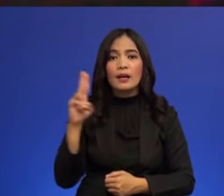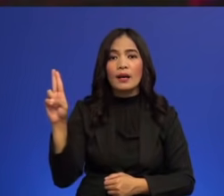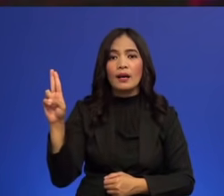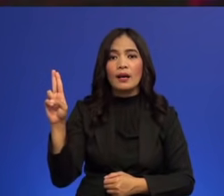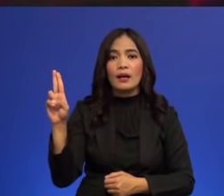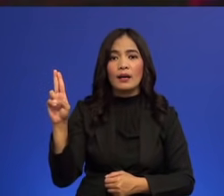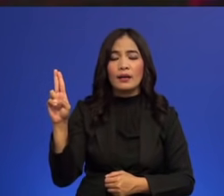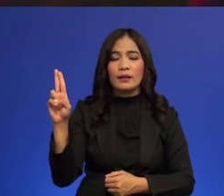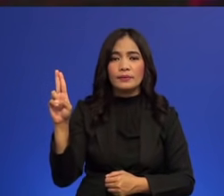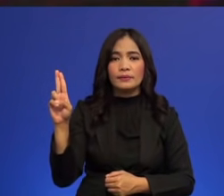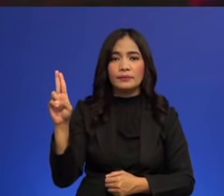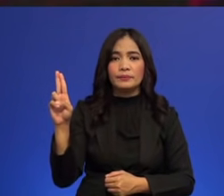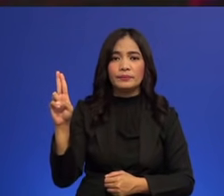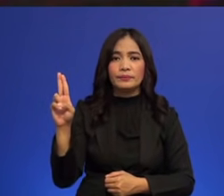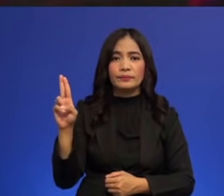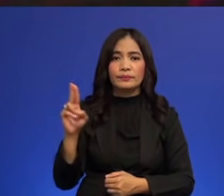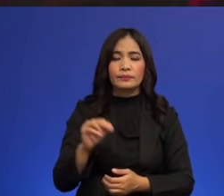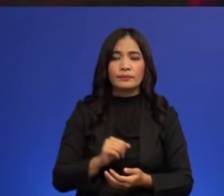percaya.